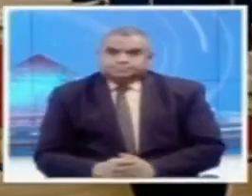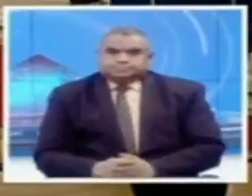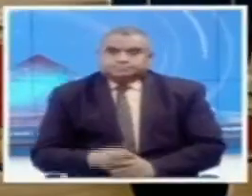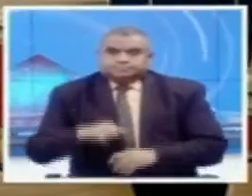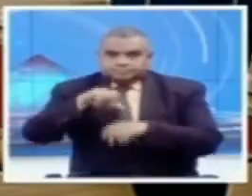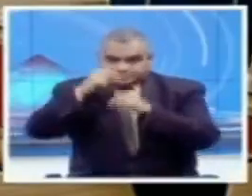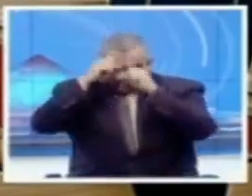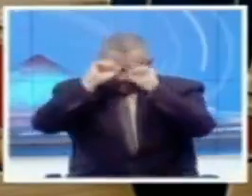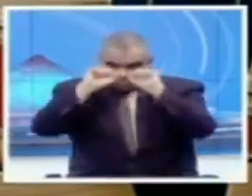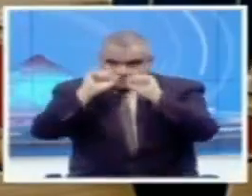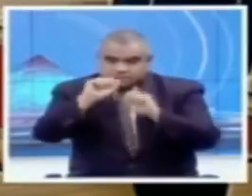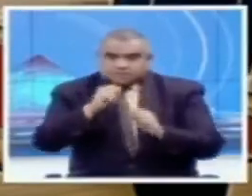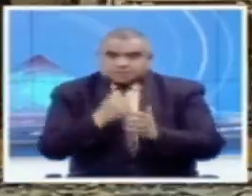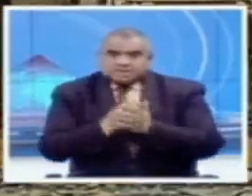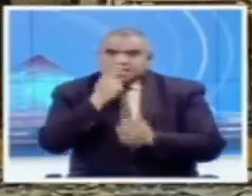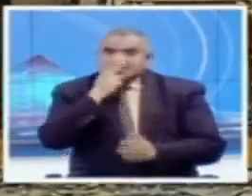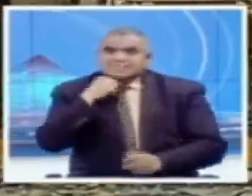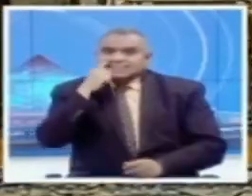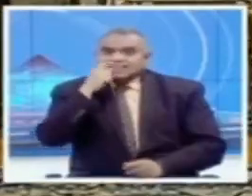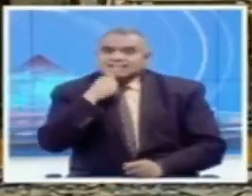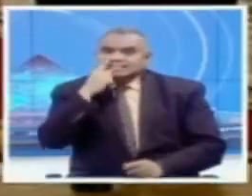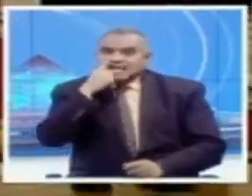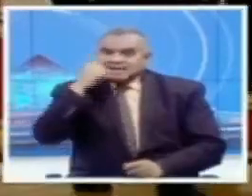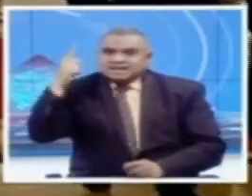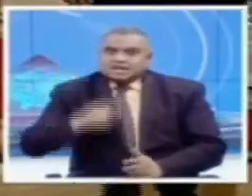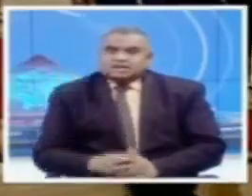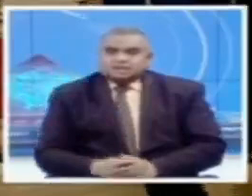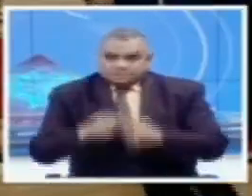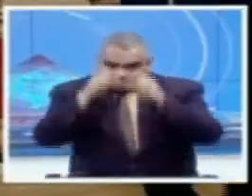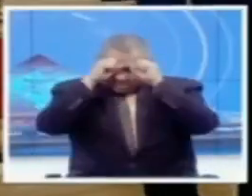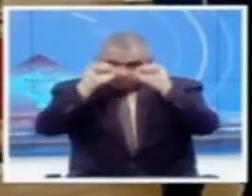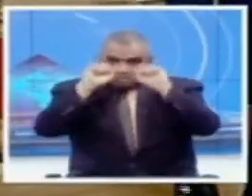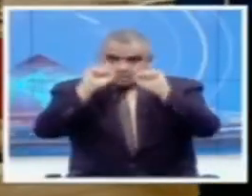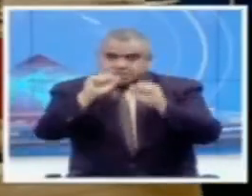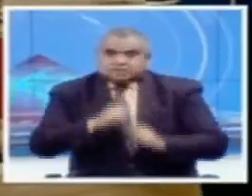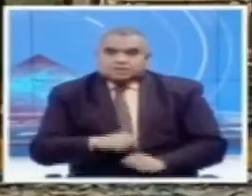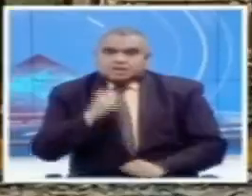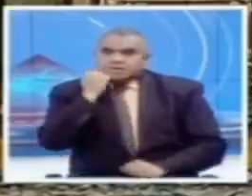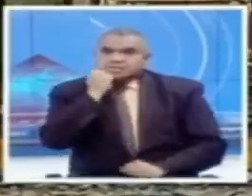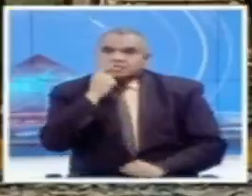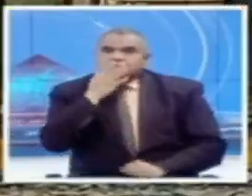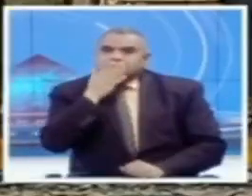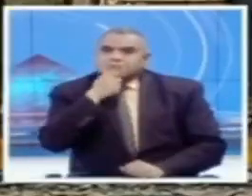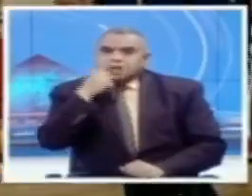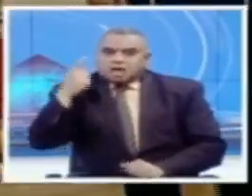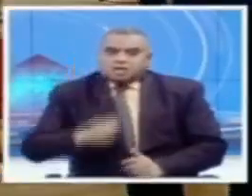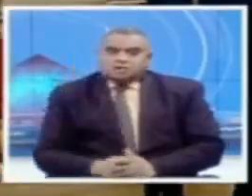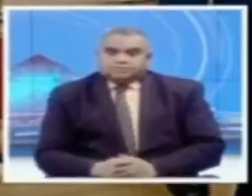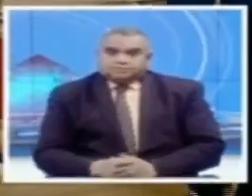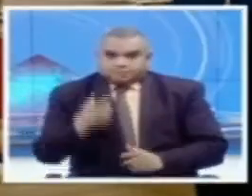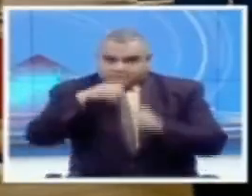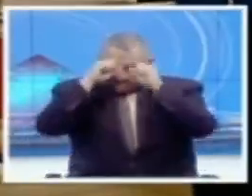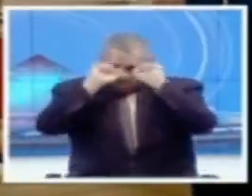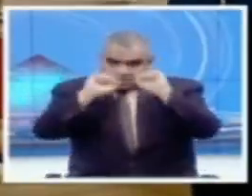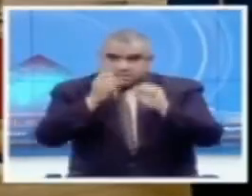سعادة سفير جمهورية تنزانيا المتحدة، سعادة سفير جمهورية صربيا، سعادة